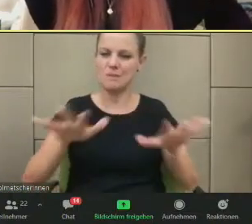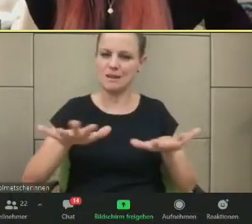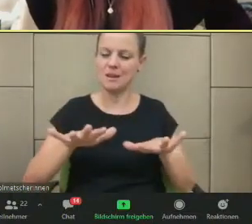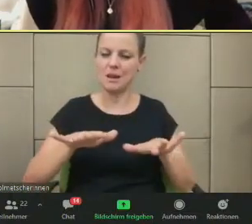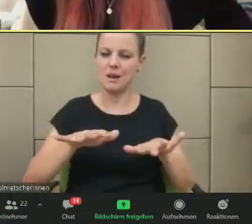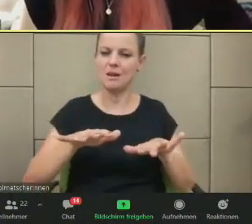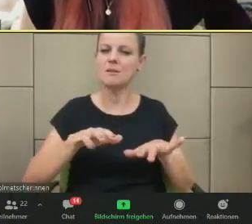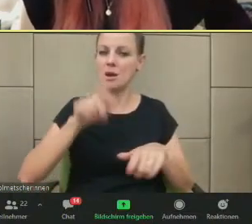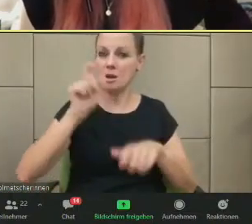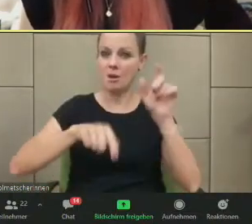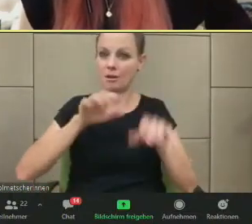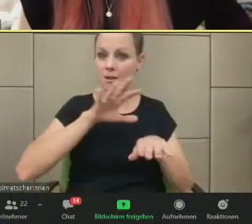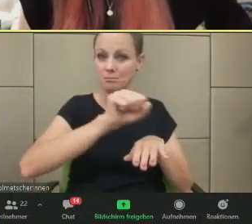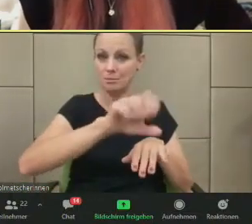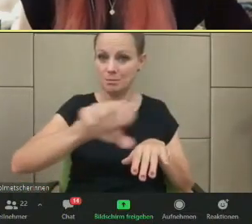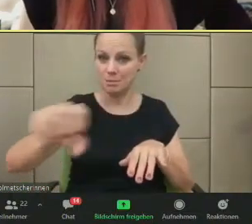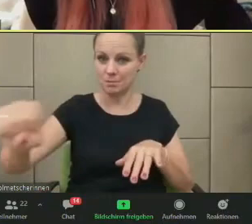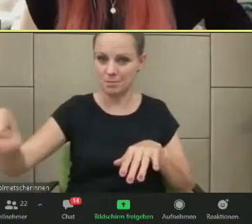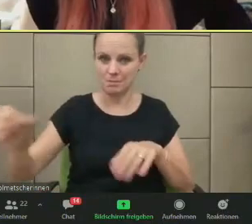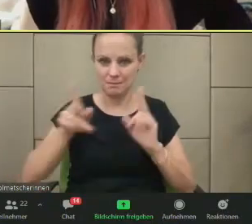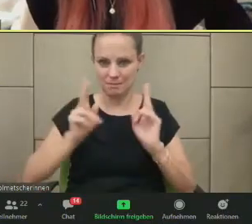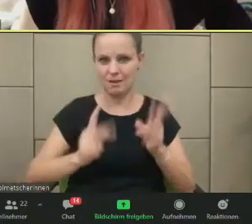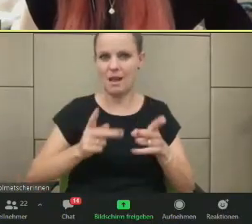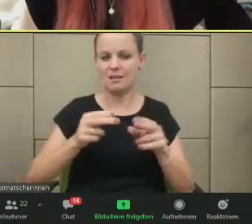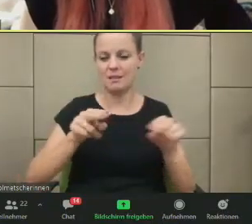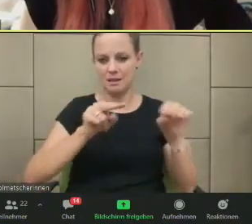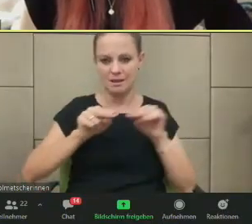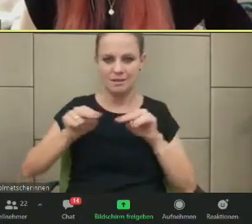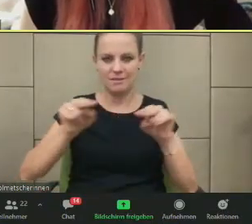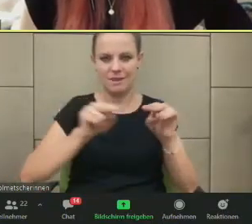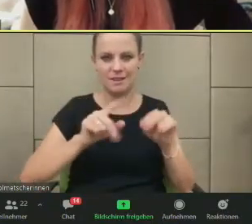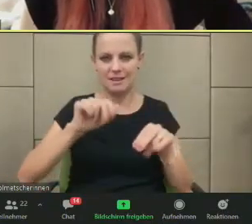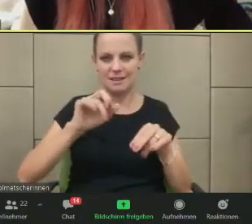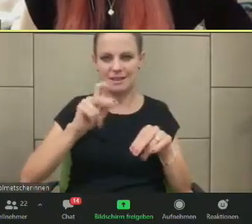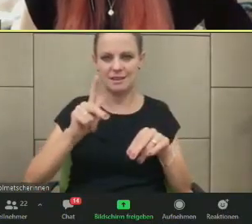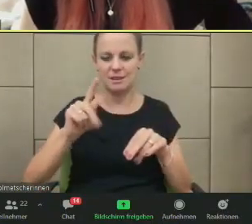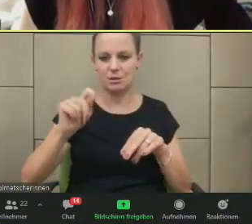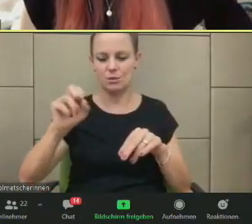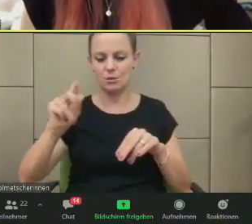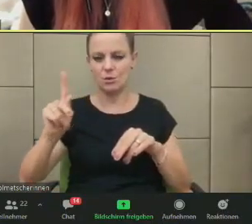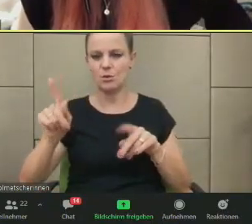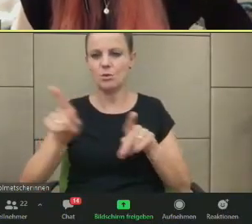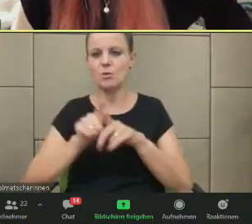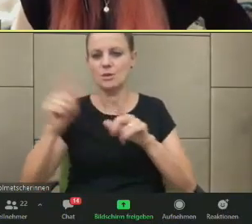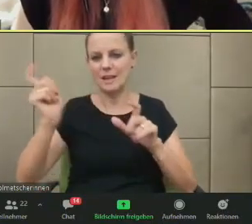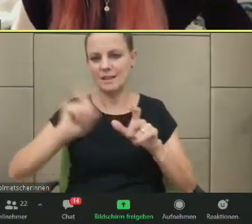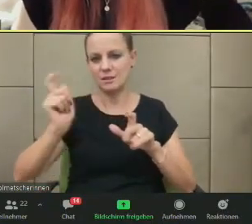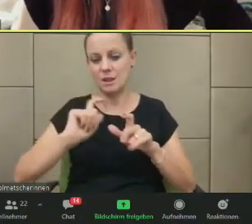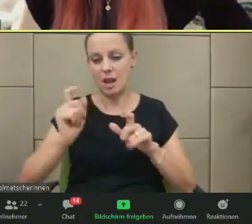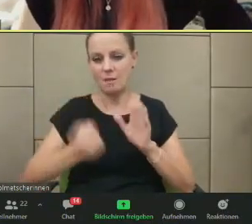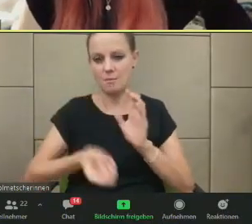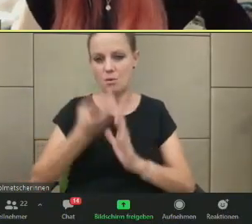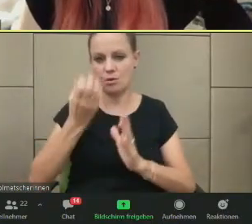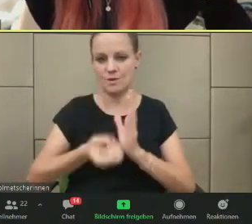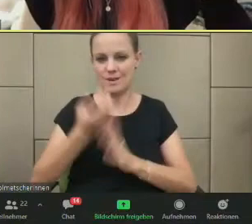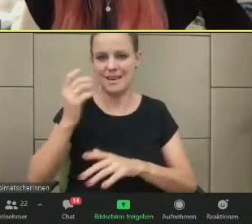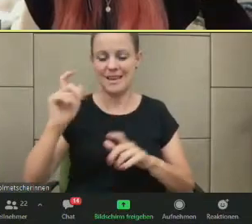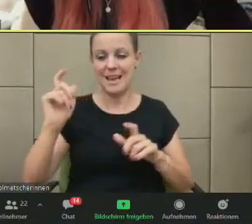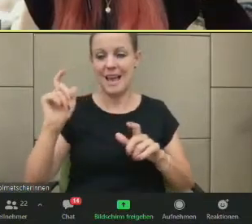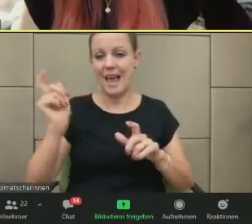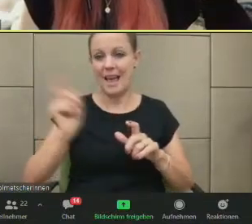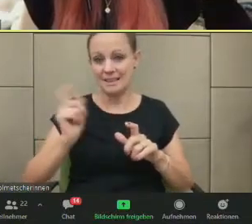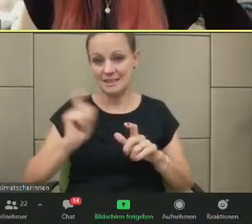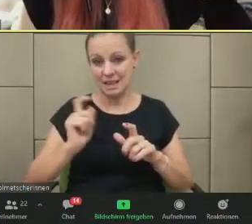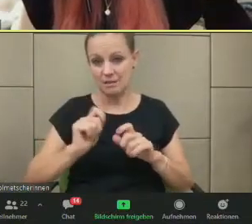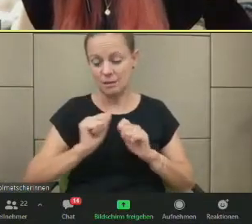und auch viele Leute zu erreichen. Ich habe dieses Video auf TikTok und auf Instagram hochgeladen und auf Instagram ging